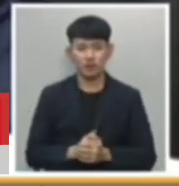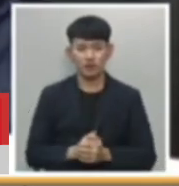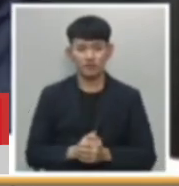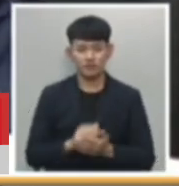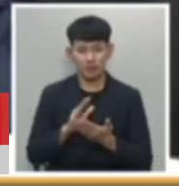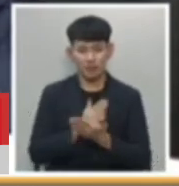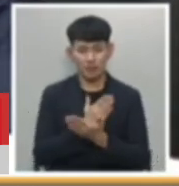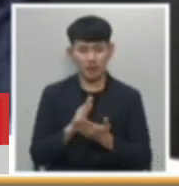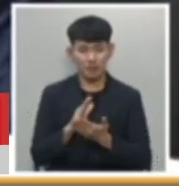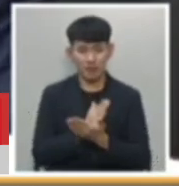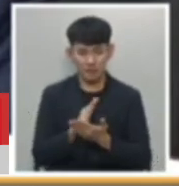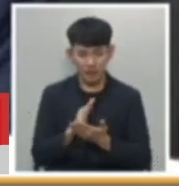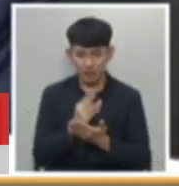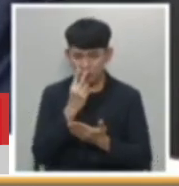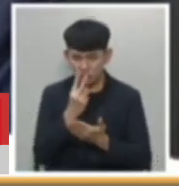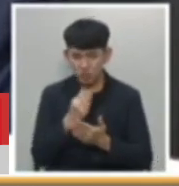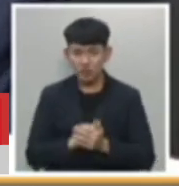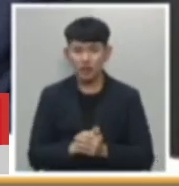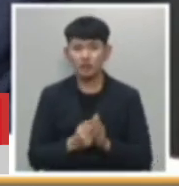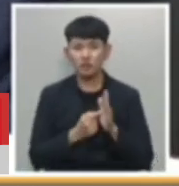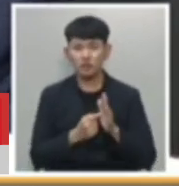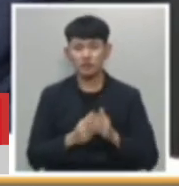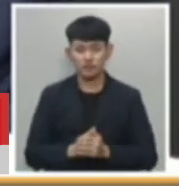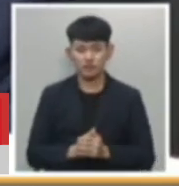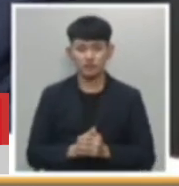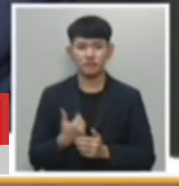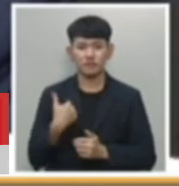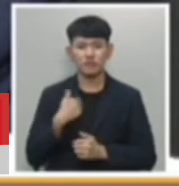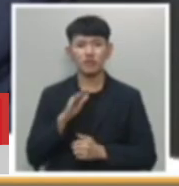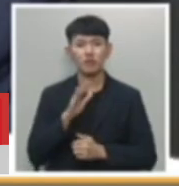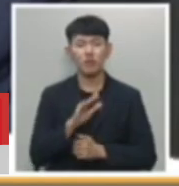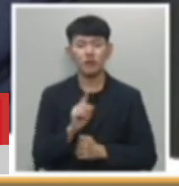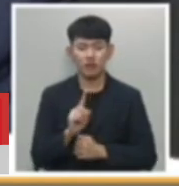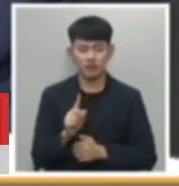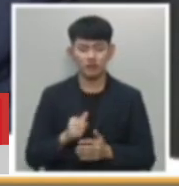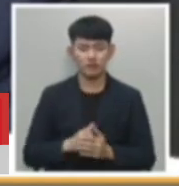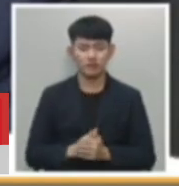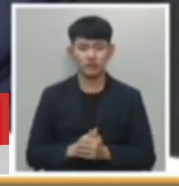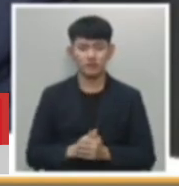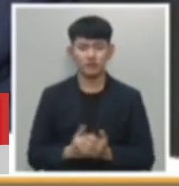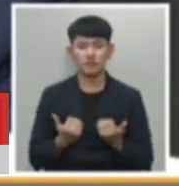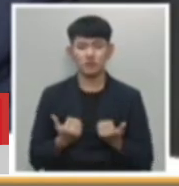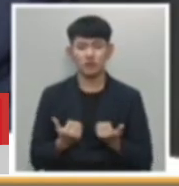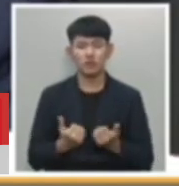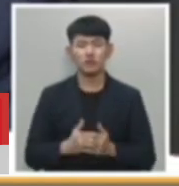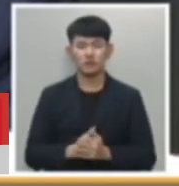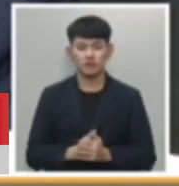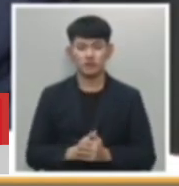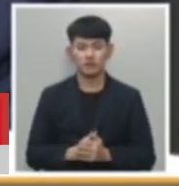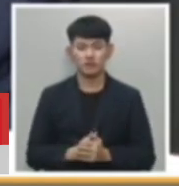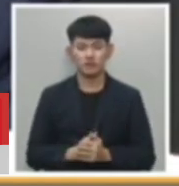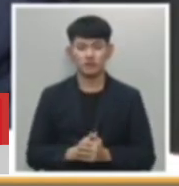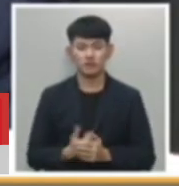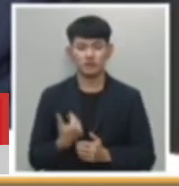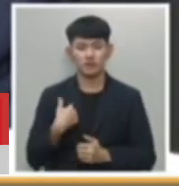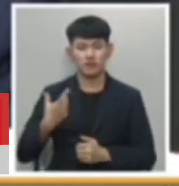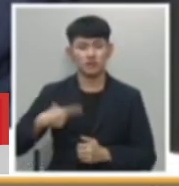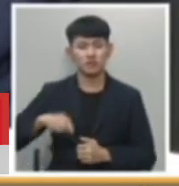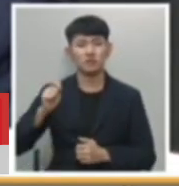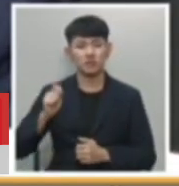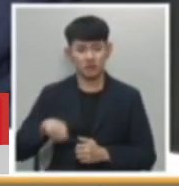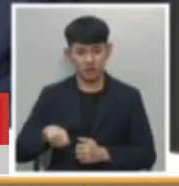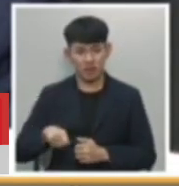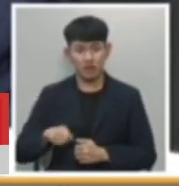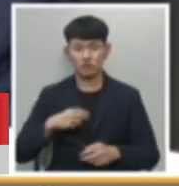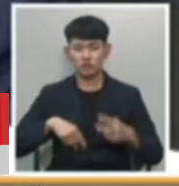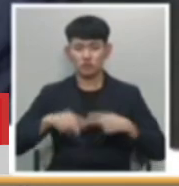แดนนะครับโดยเฉพาะ3สารแล้วก็สารต่างๆซึ่งขณะนี้นะครับมีสารที่เ